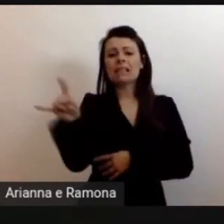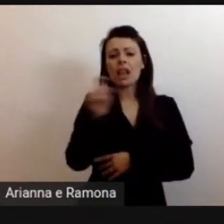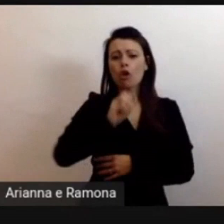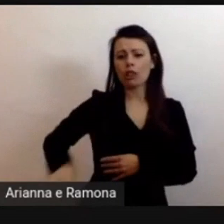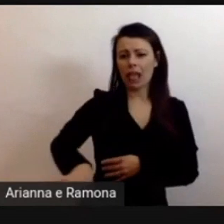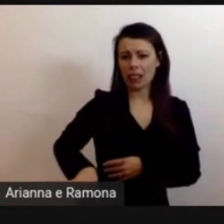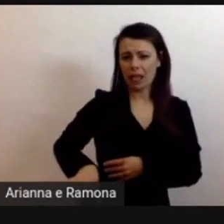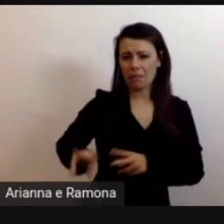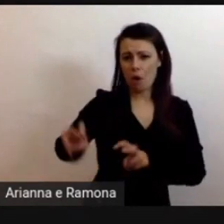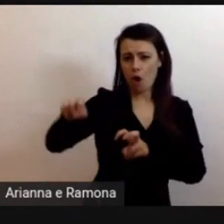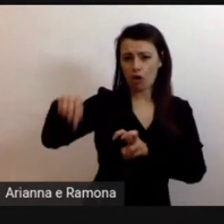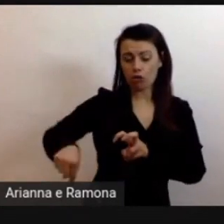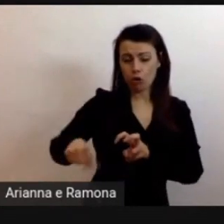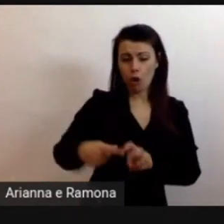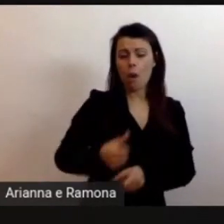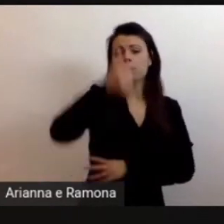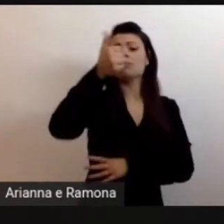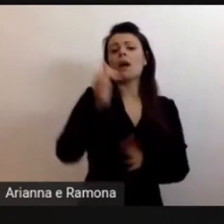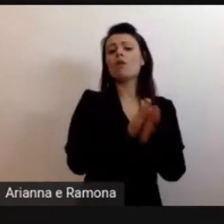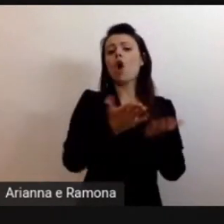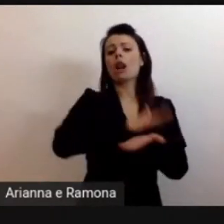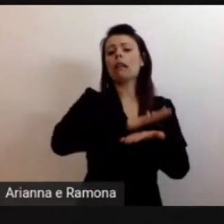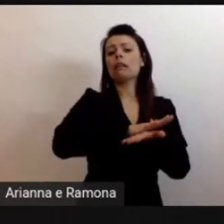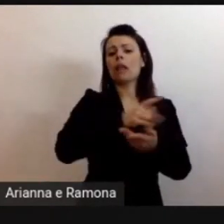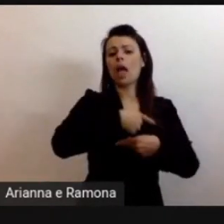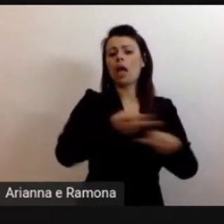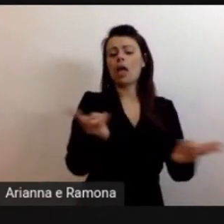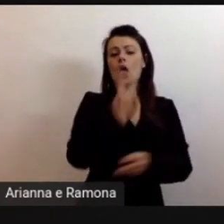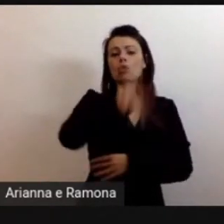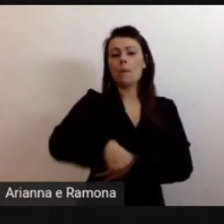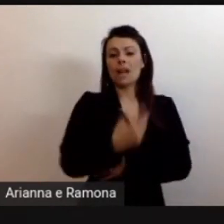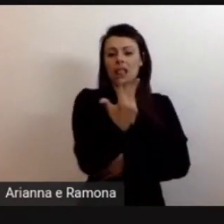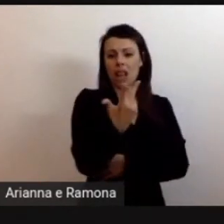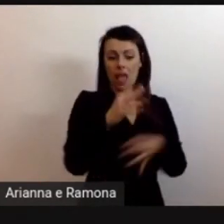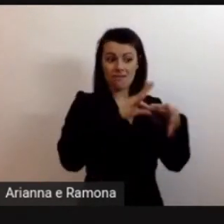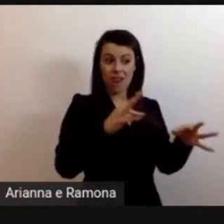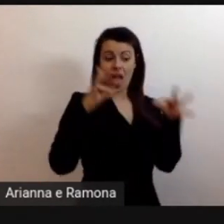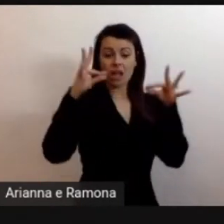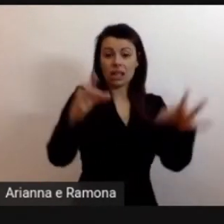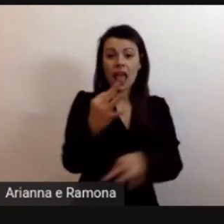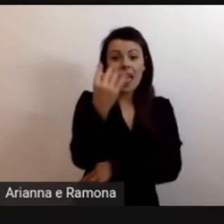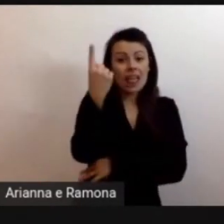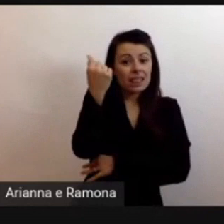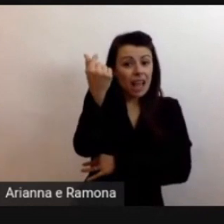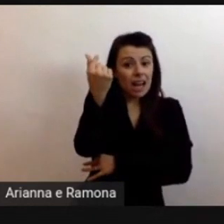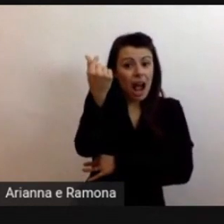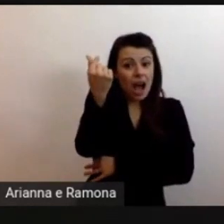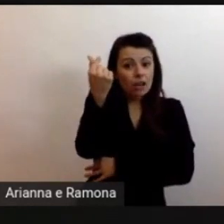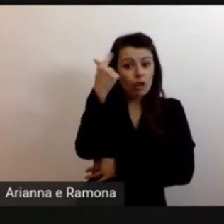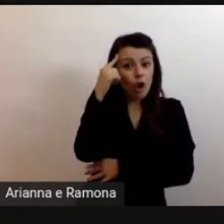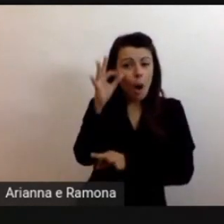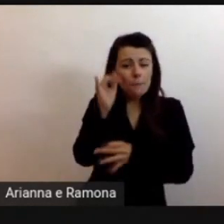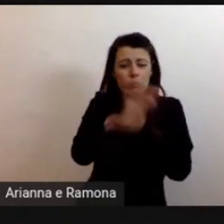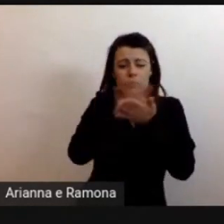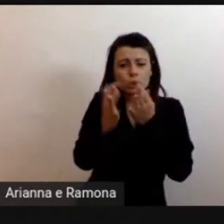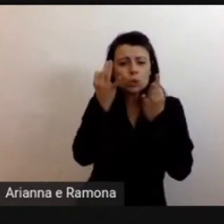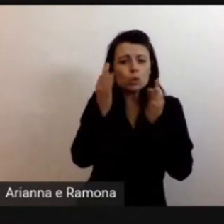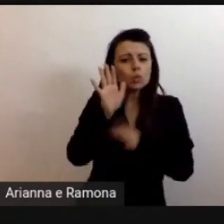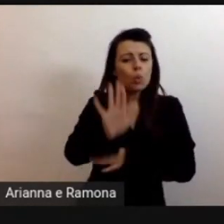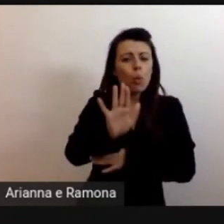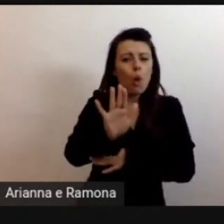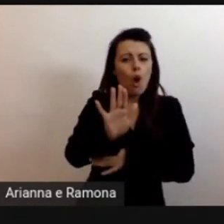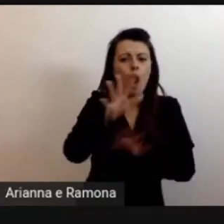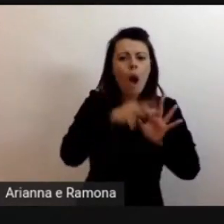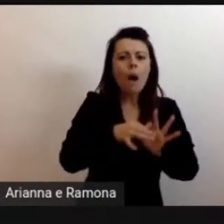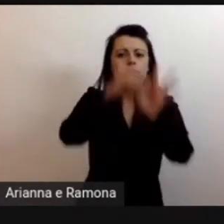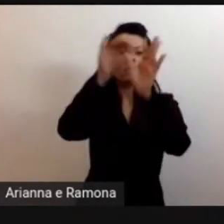nel con queste parole il denaro nella sua estrema e senza futuro se il futuro non è